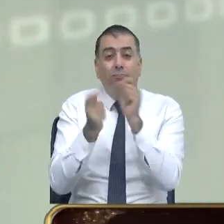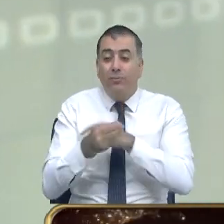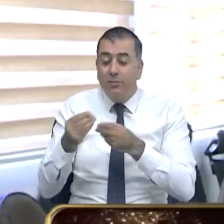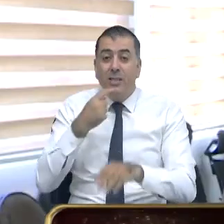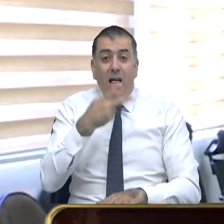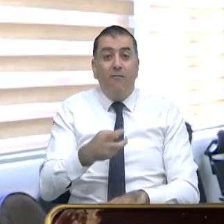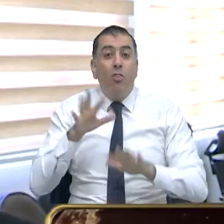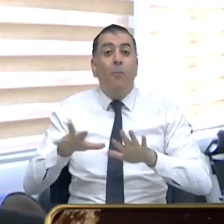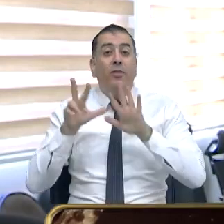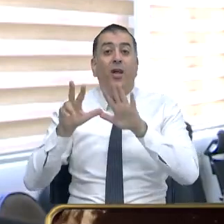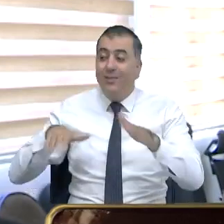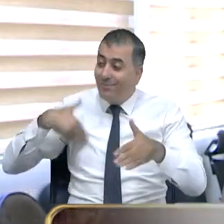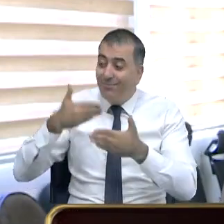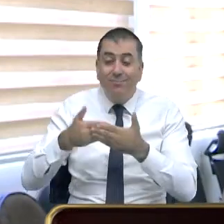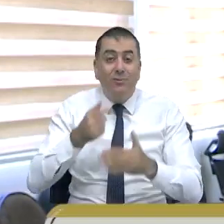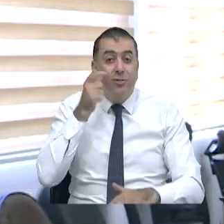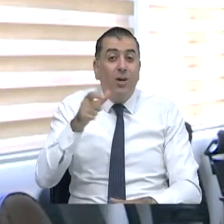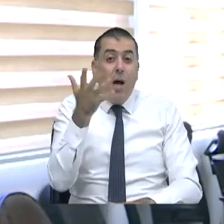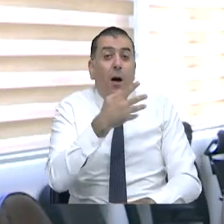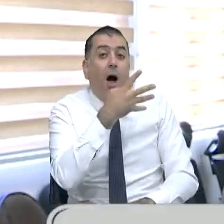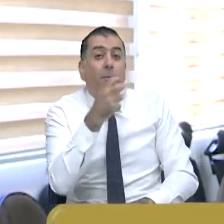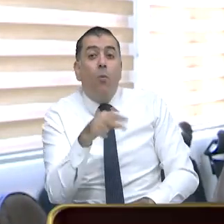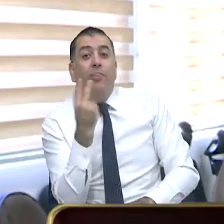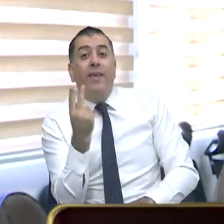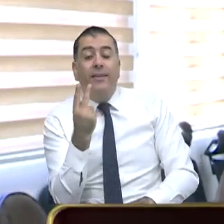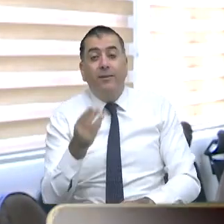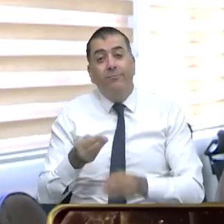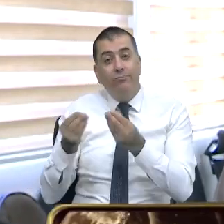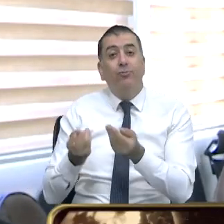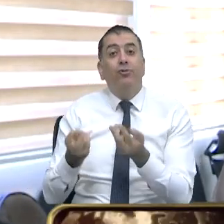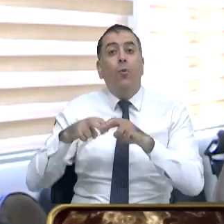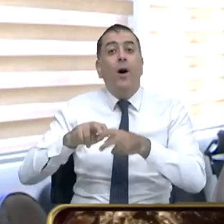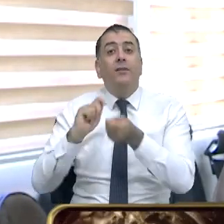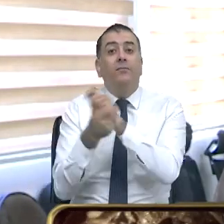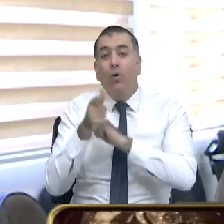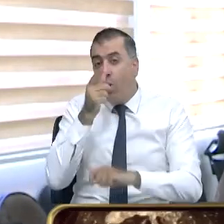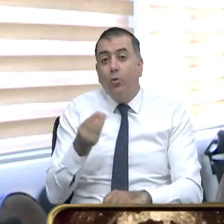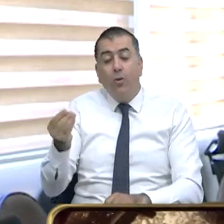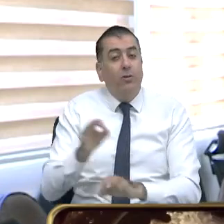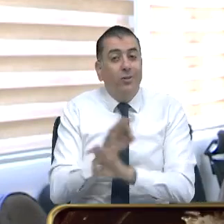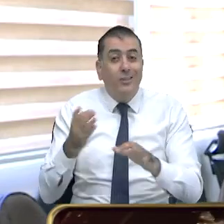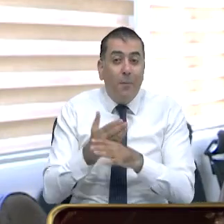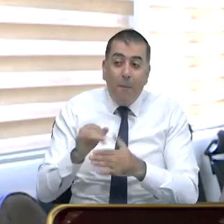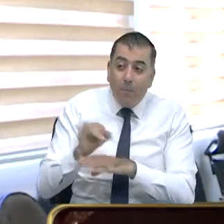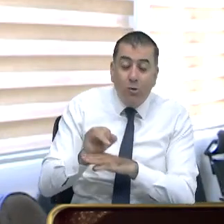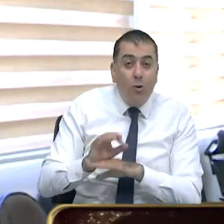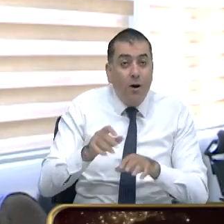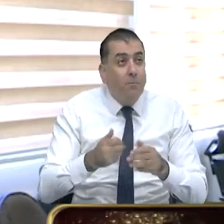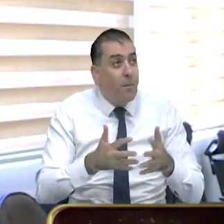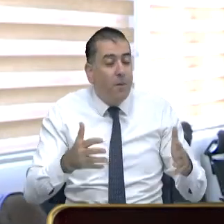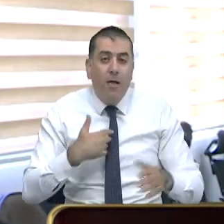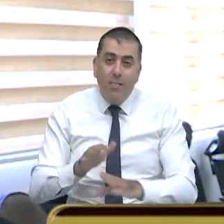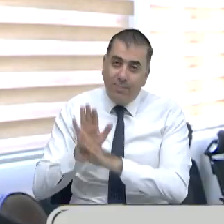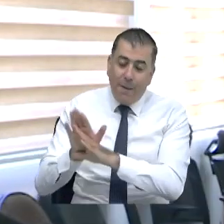نحن موضوع اللاجئين بالمملكه الاردنيه الهاشميه محسوم مصير اللاجئ هو بلد اصلي فبصير اللاجئين السوريين هو